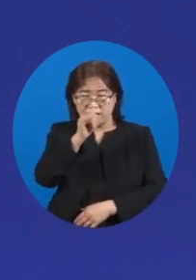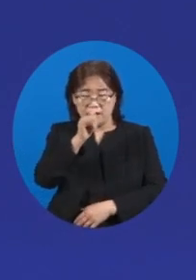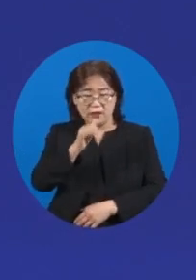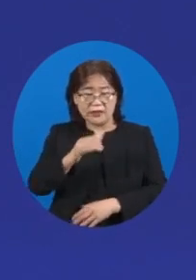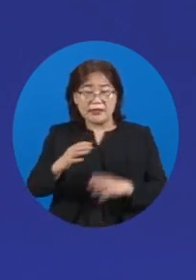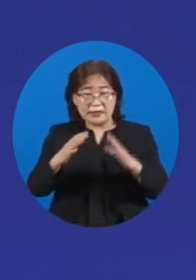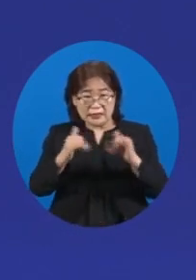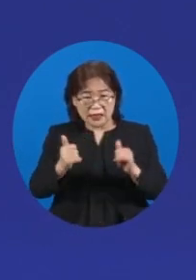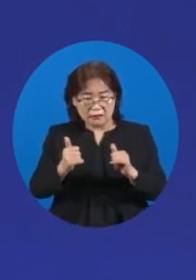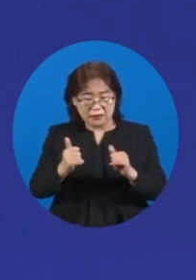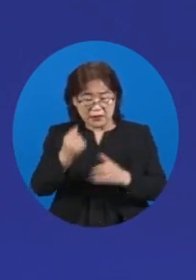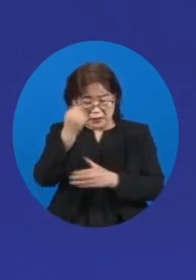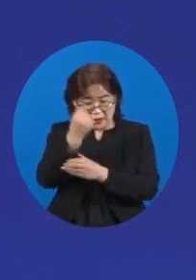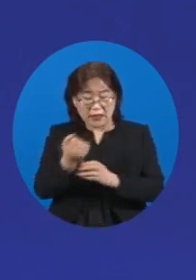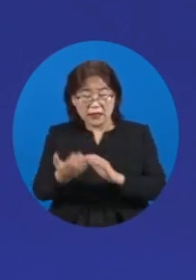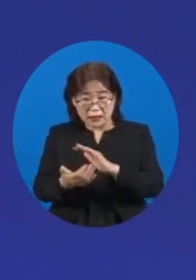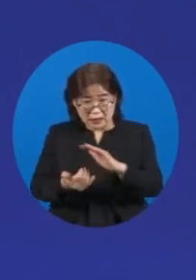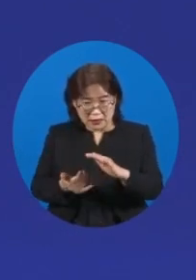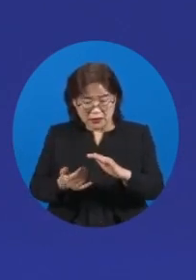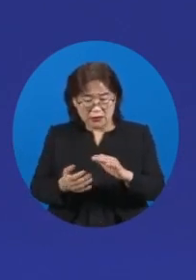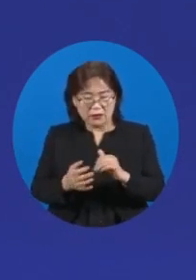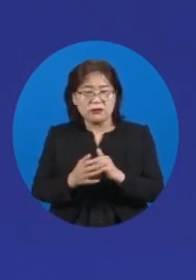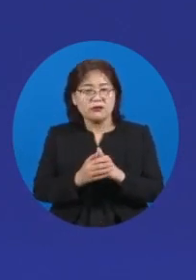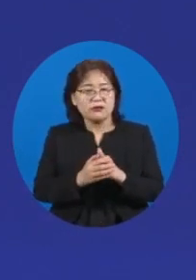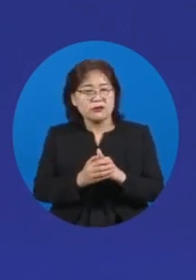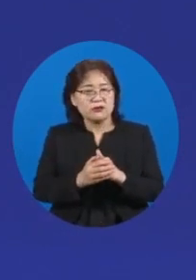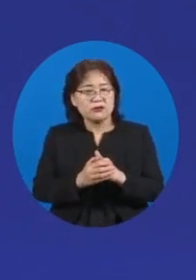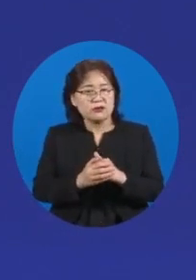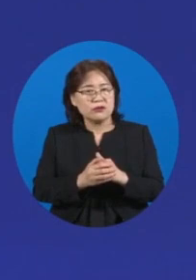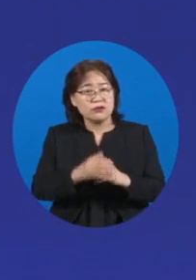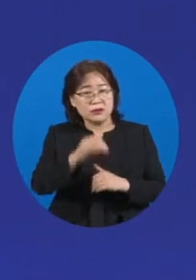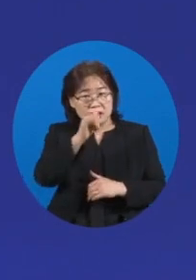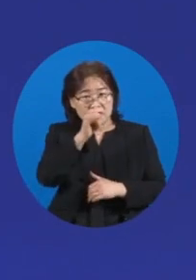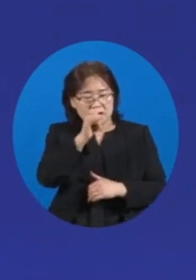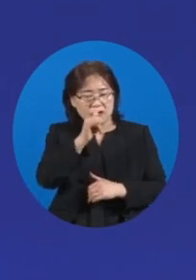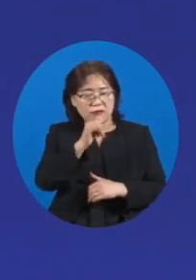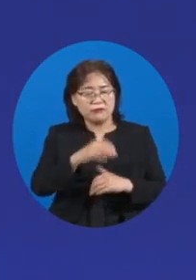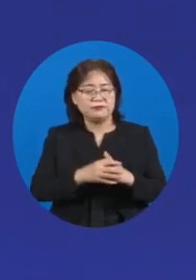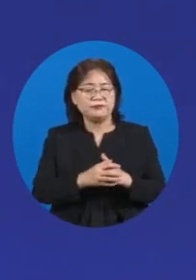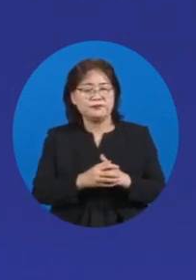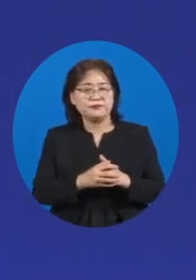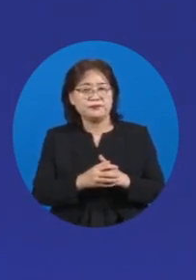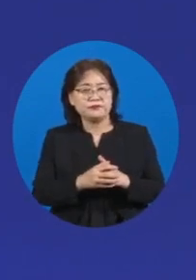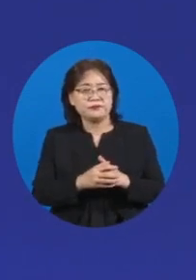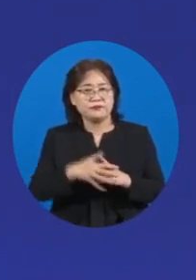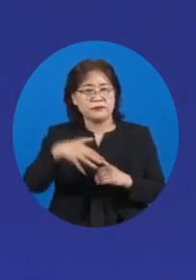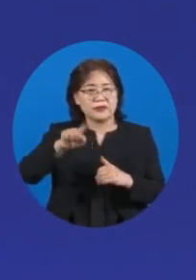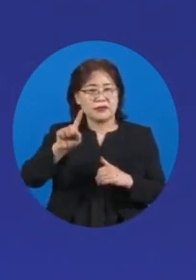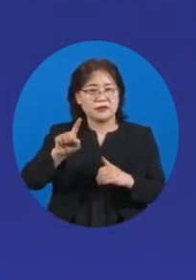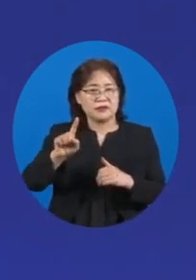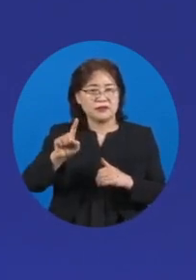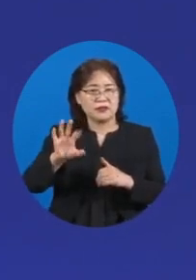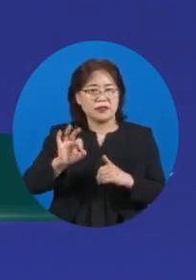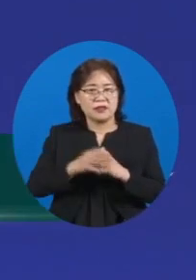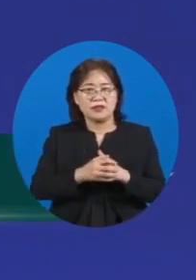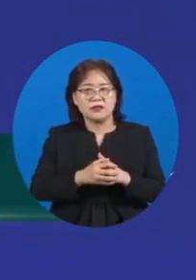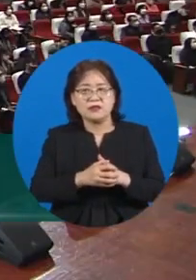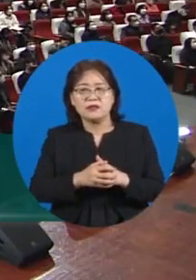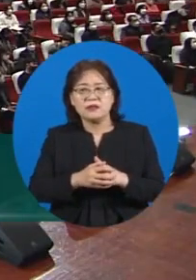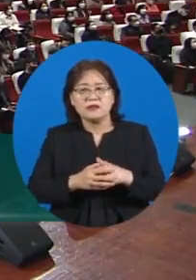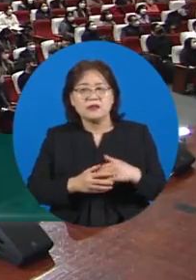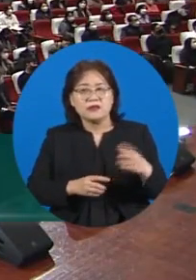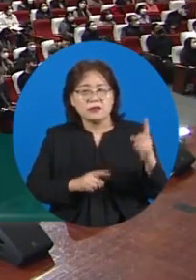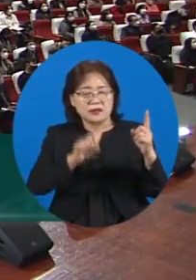우리 인간이 타락하기 전부터 노동은 존재 했어요 자 창세기 1장 28절 말씀을 있겠습니다